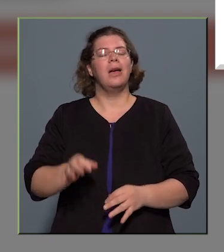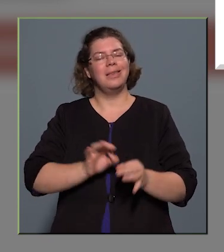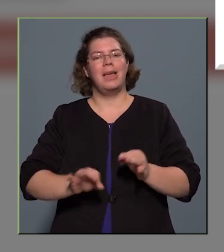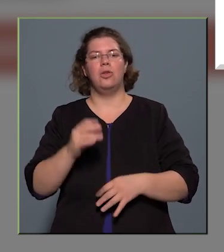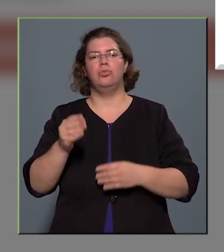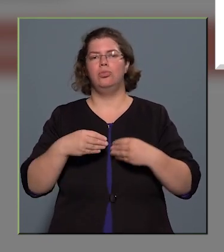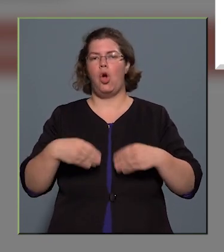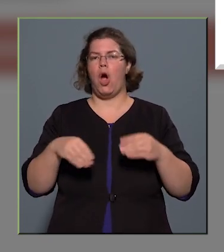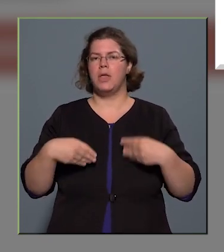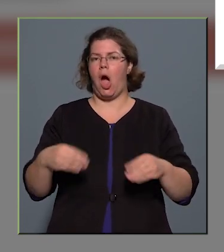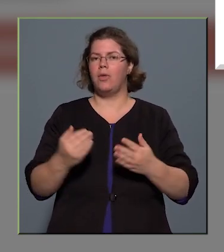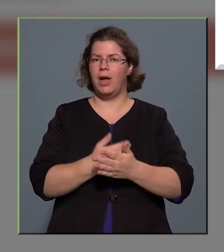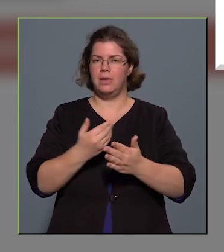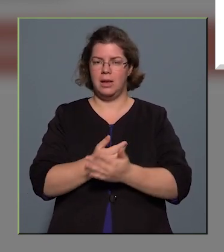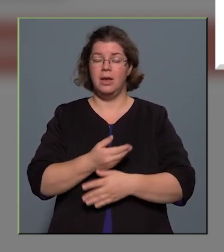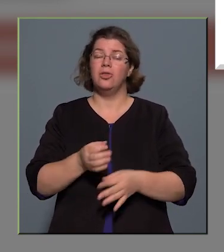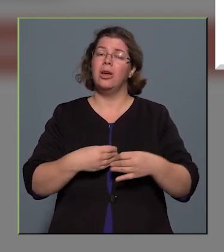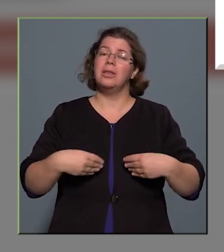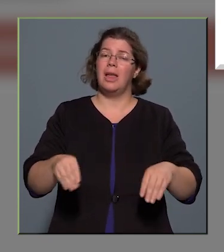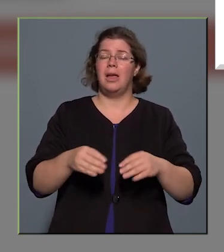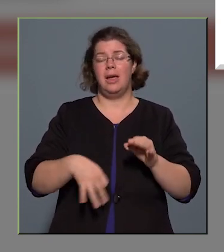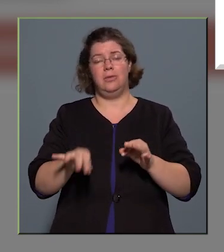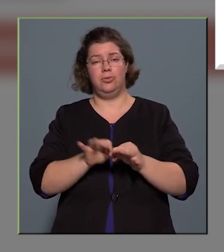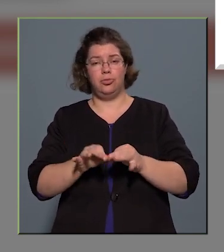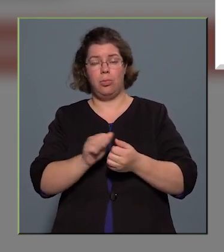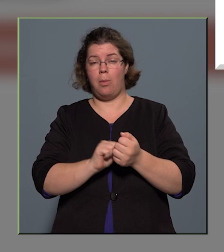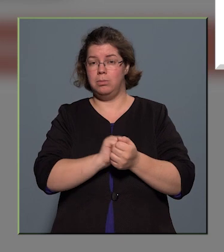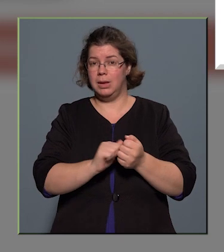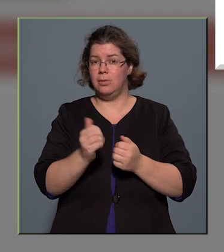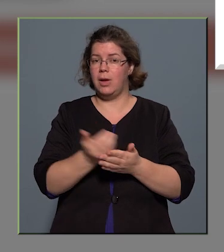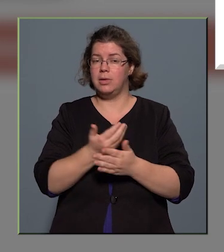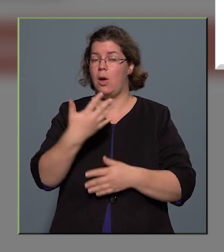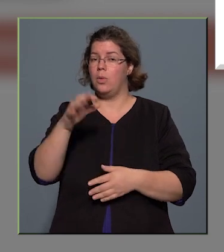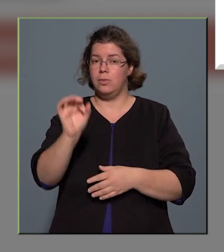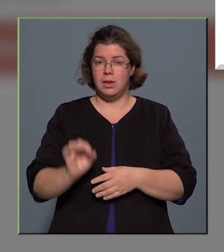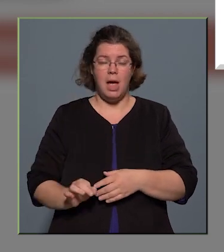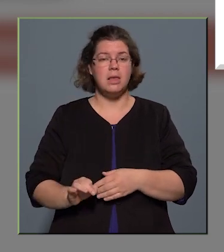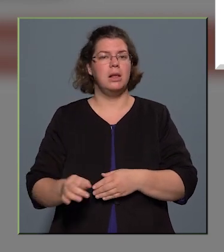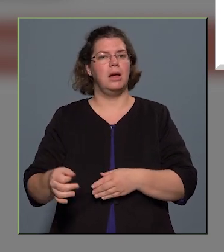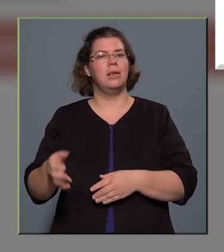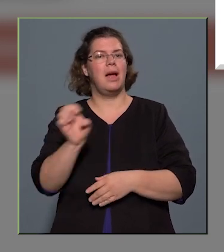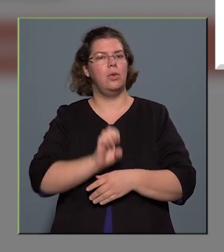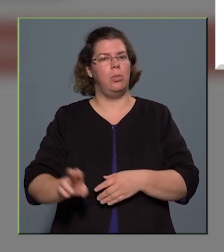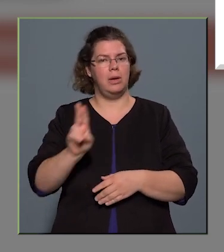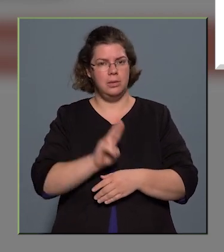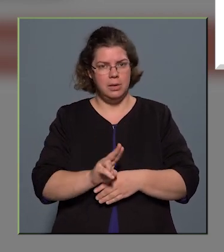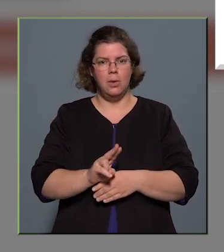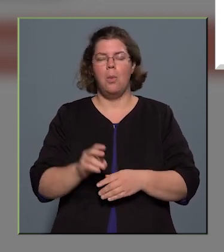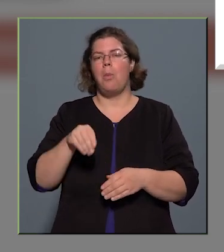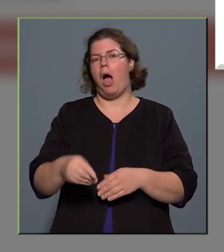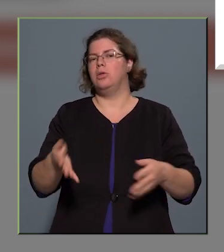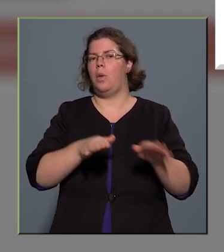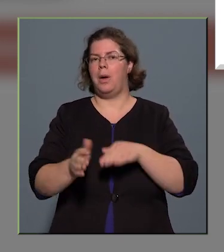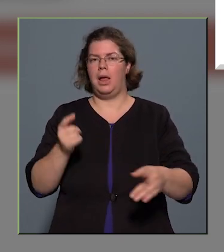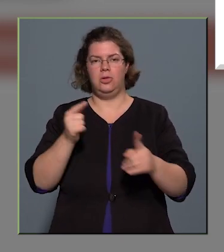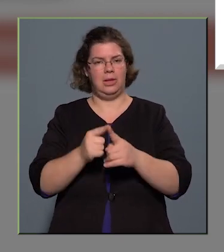felhasználás 40%-a és a teljes papír felhasználás 50%-a az Európai Unióban csomagolási célokat szolgál.